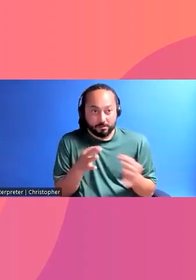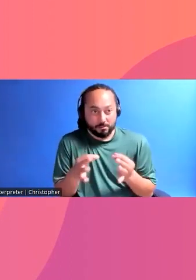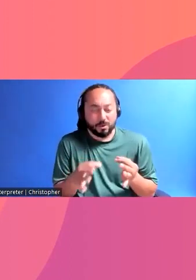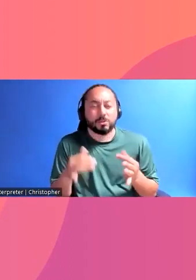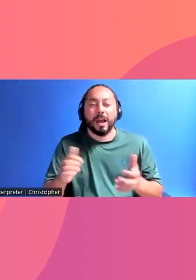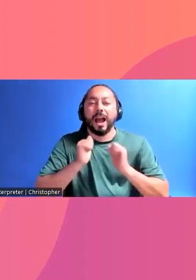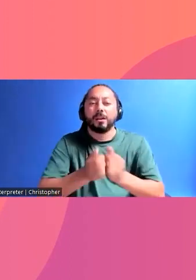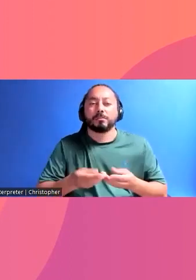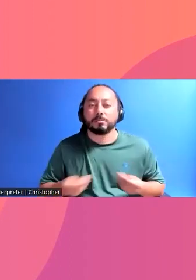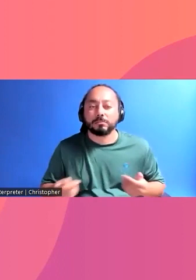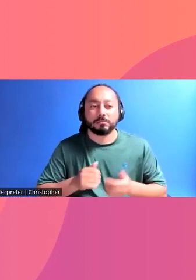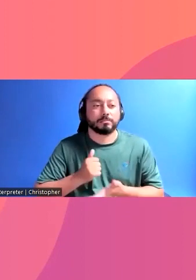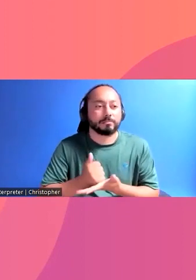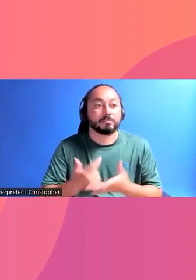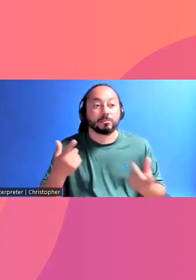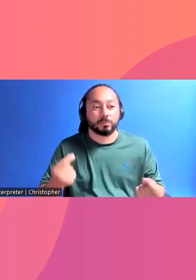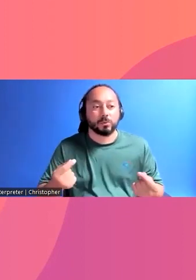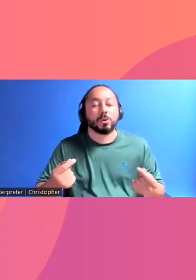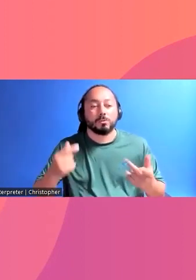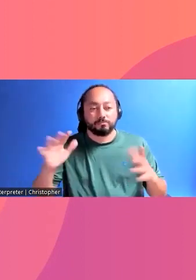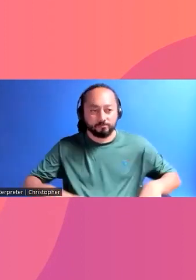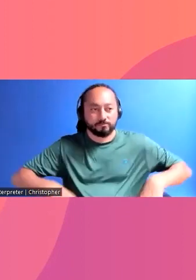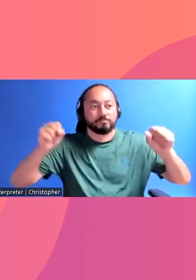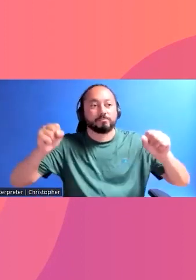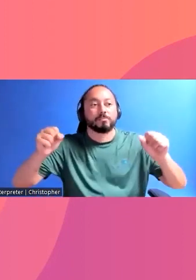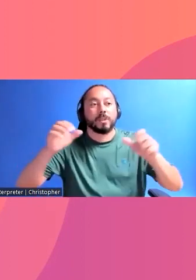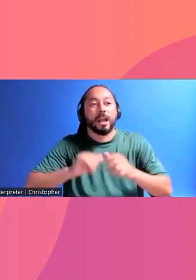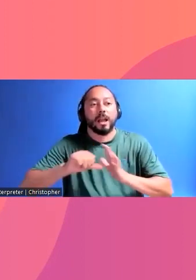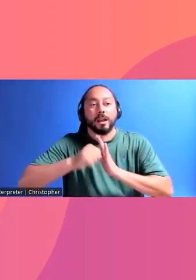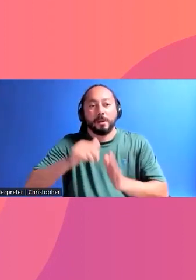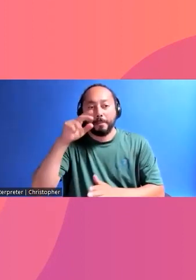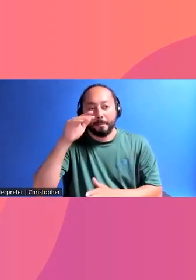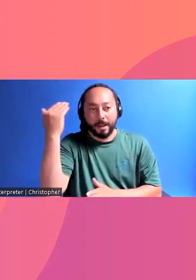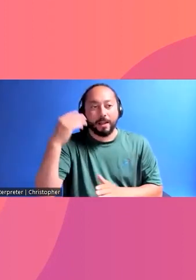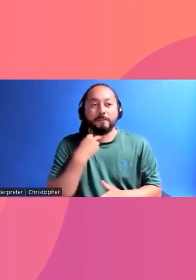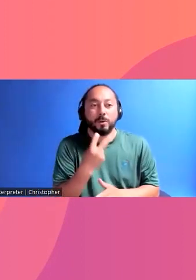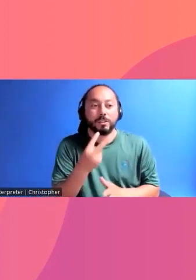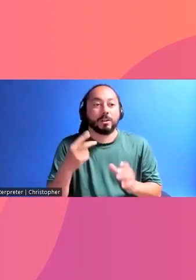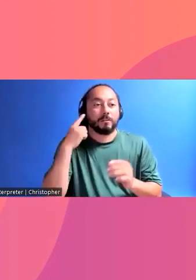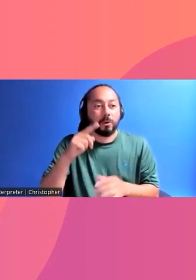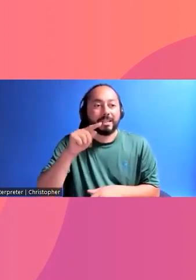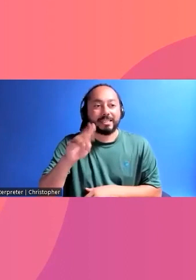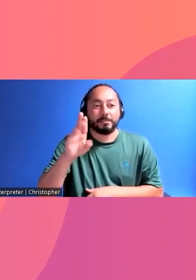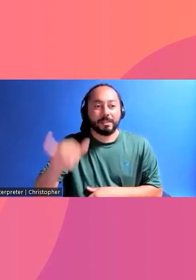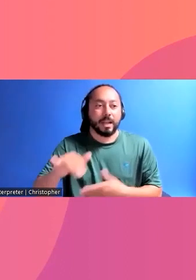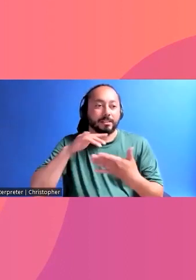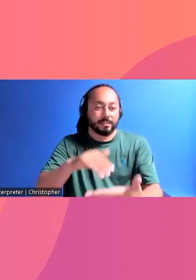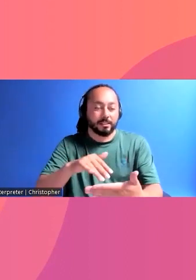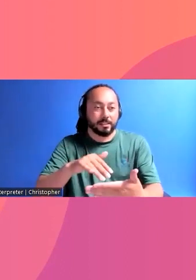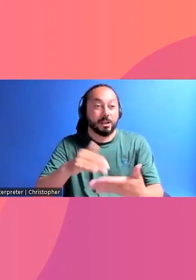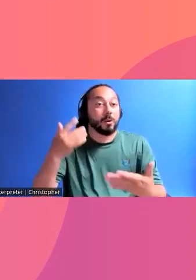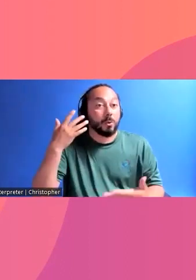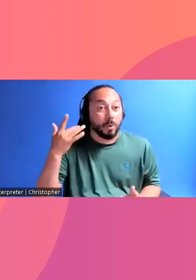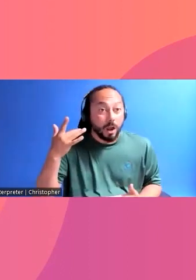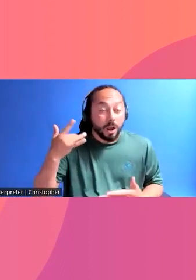pour combler cet écart dans le contexte canadien, on a créé une étude, amplifier